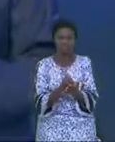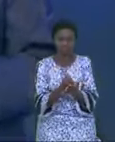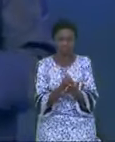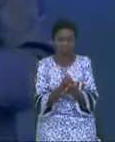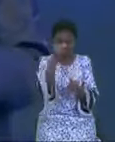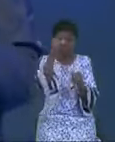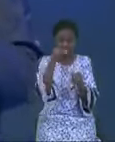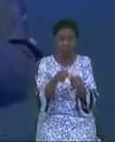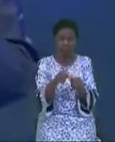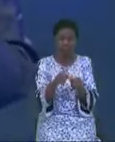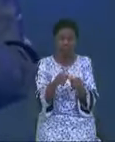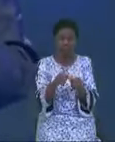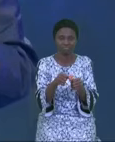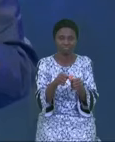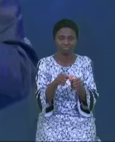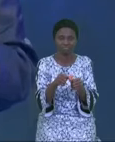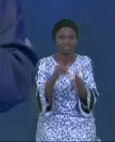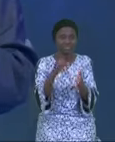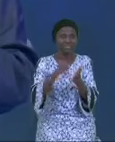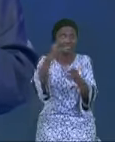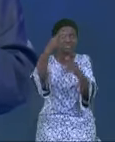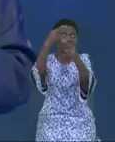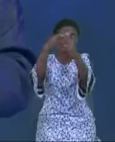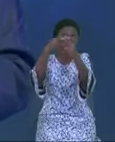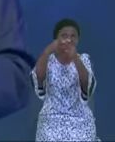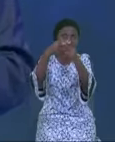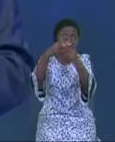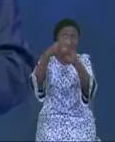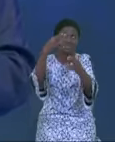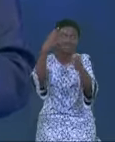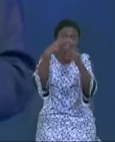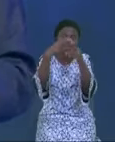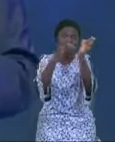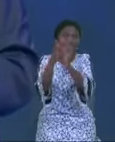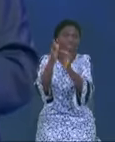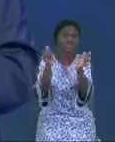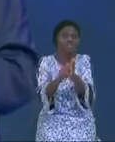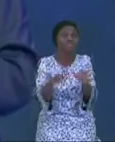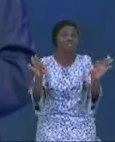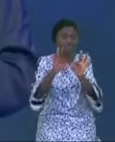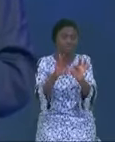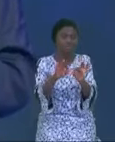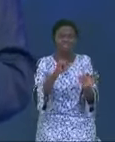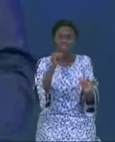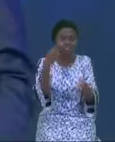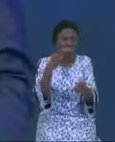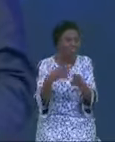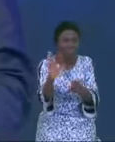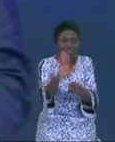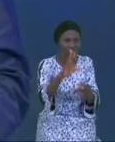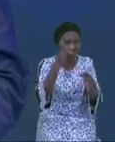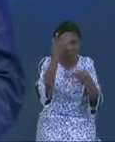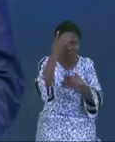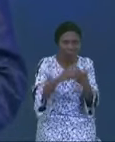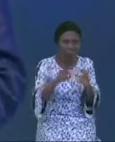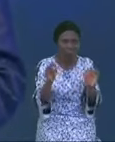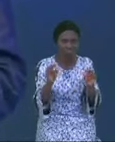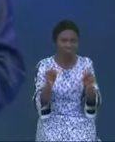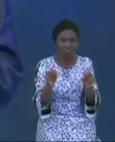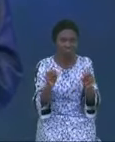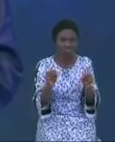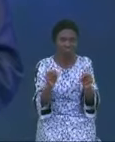appelle toi c'est le nom qui compte le nom de Jésus ce n'est pas le nom de ta maladie mais